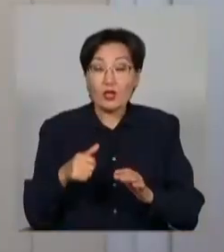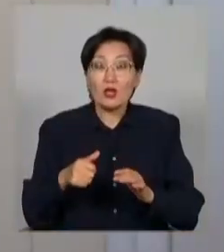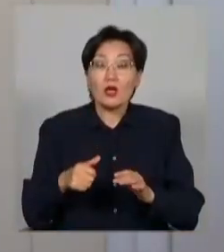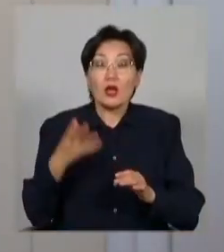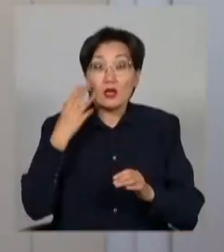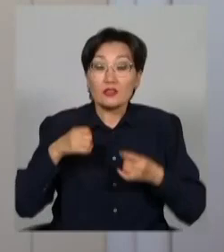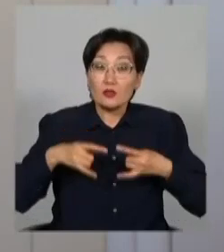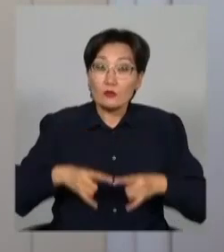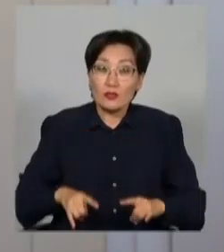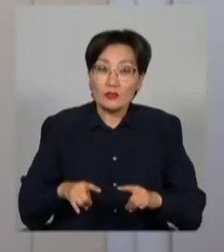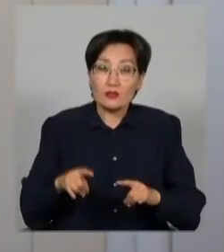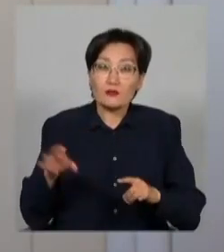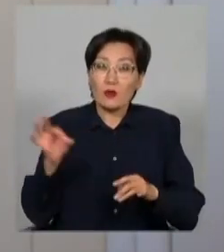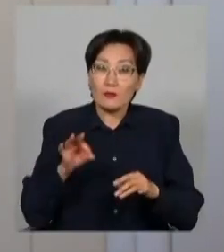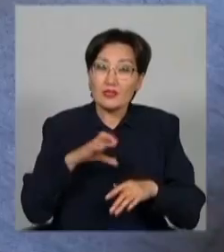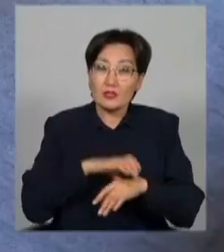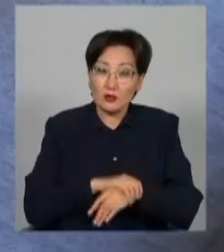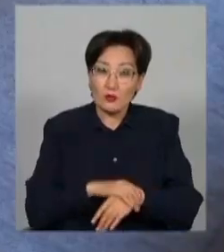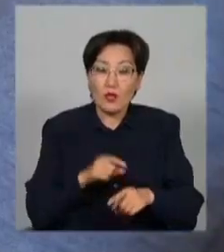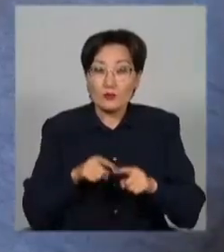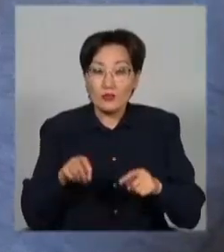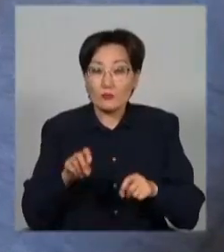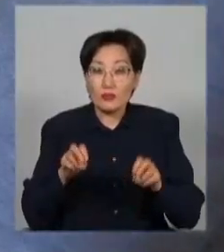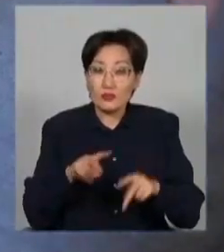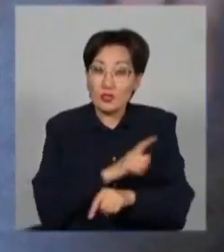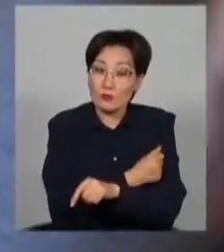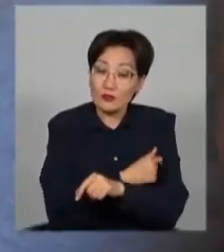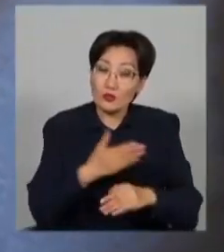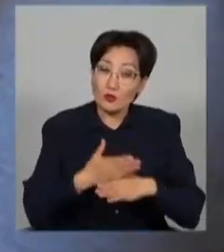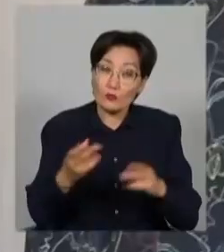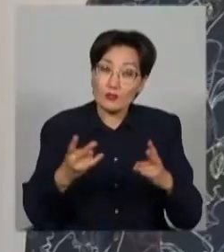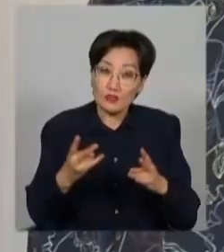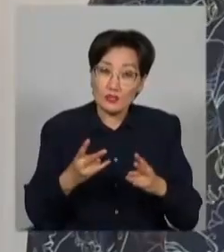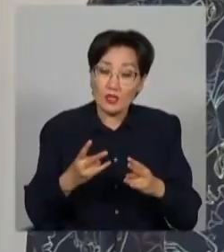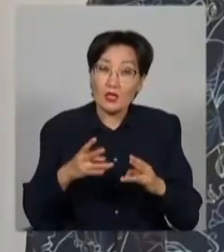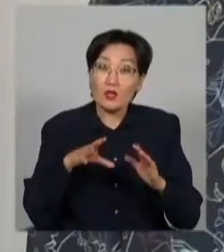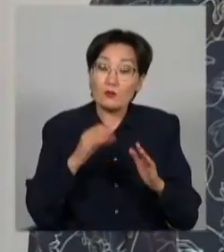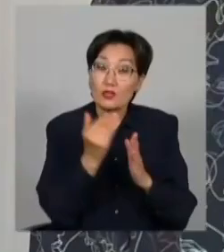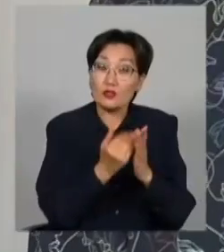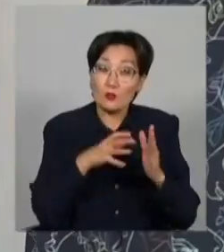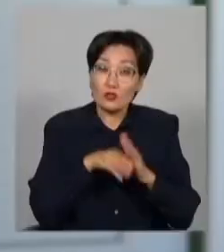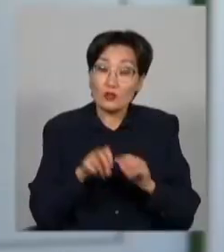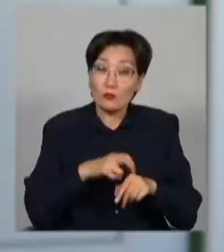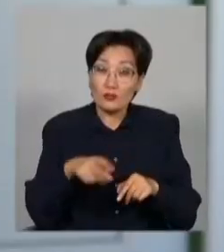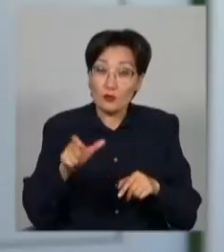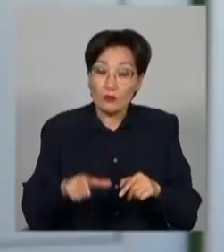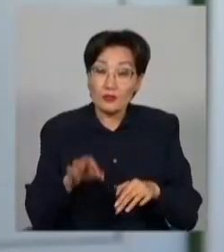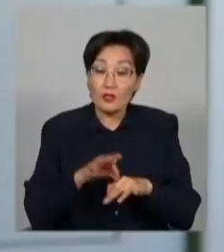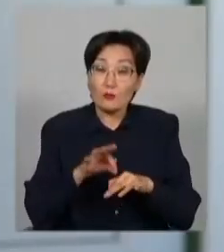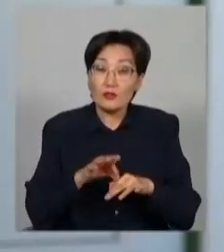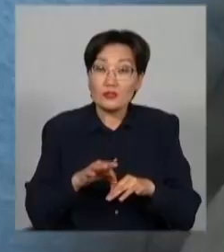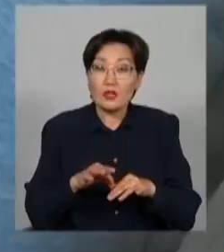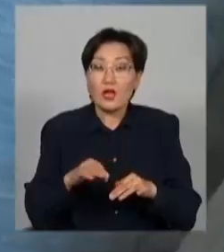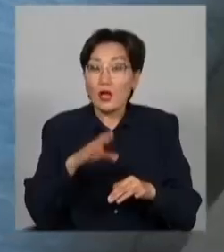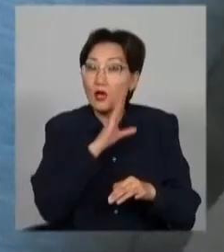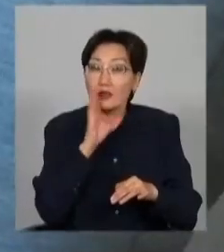есігін аша салған сәтте анықталған. Содан бері арнайы медициналық көмекті қажет ететіндер қатарында. Дәрігерлердің айтуынша ауру науқасқа